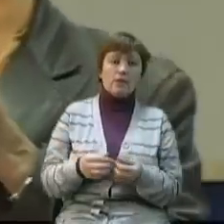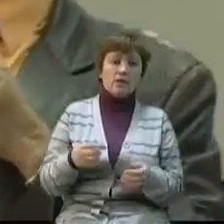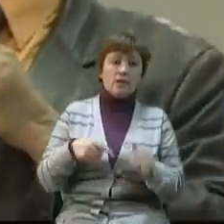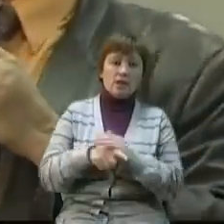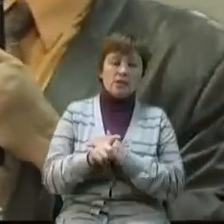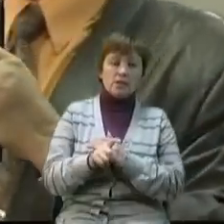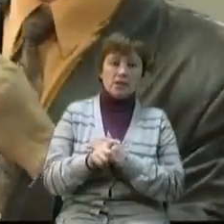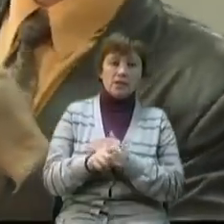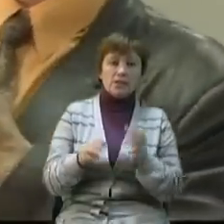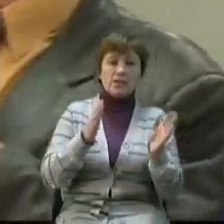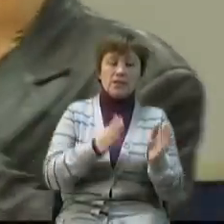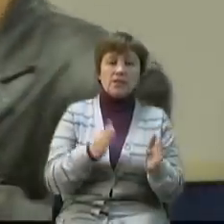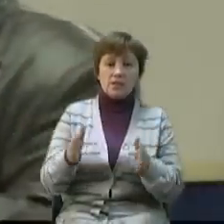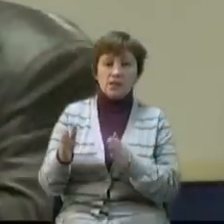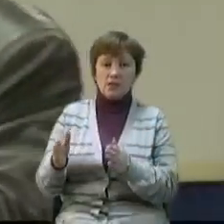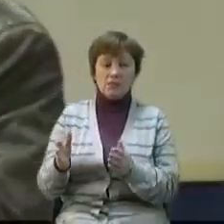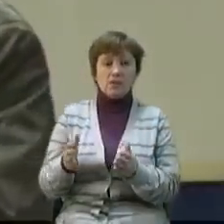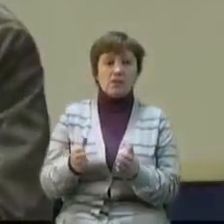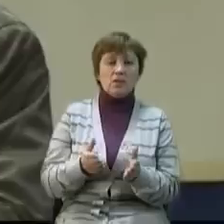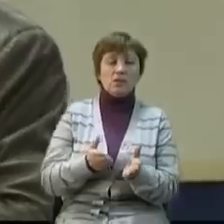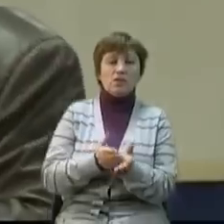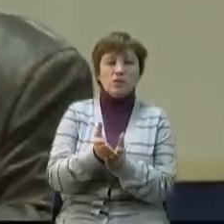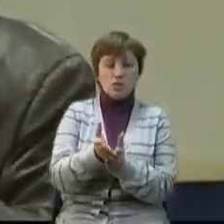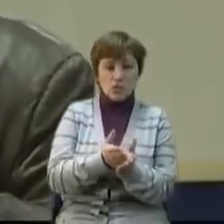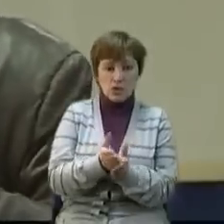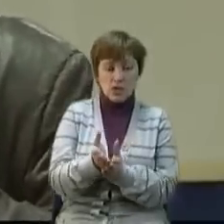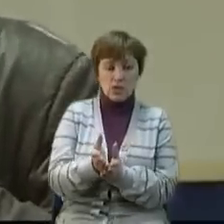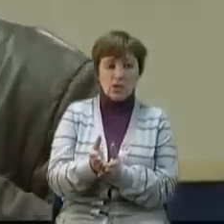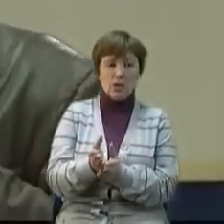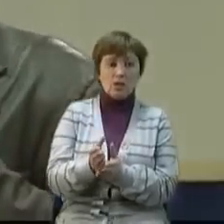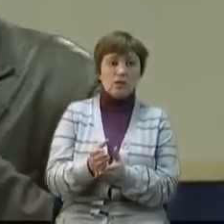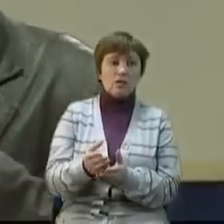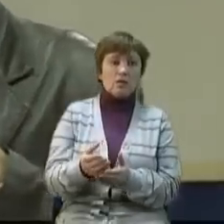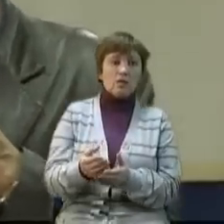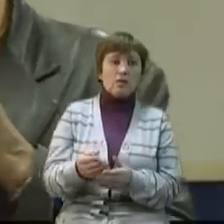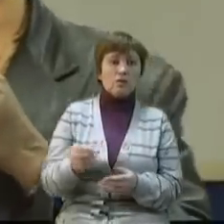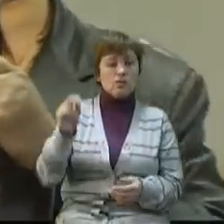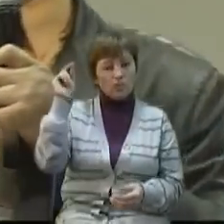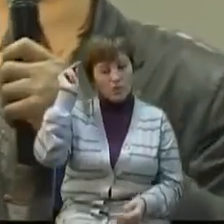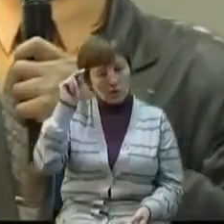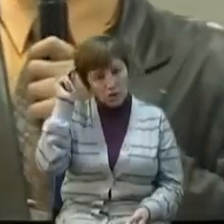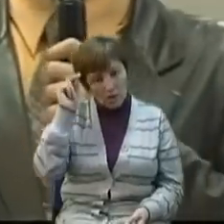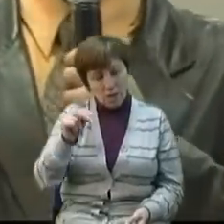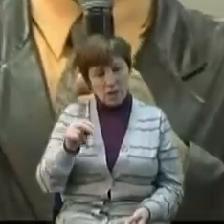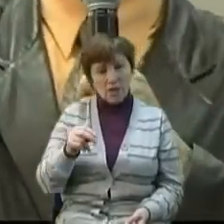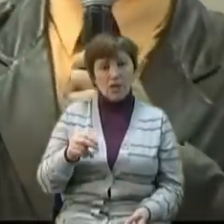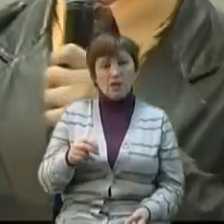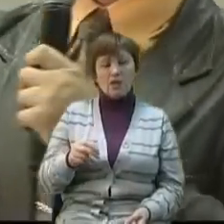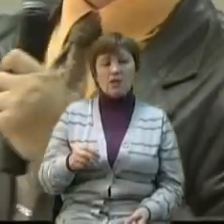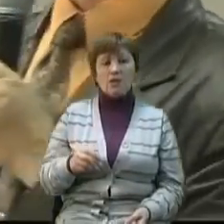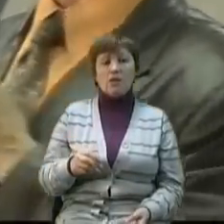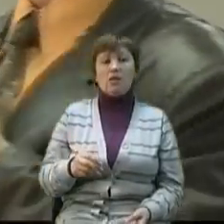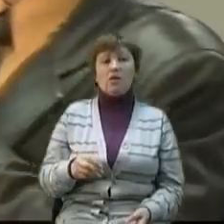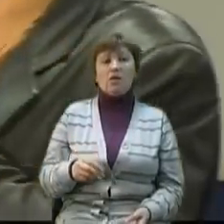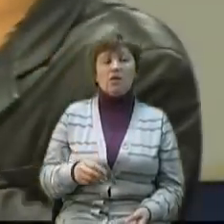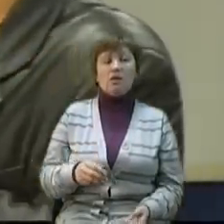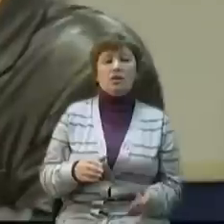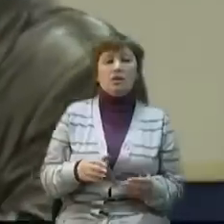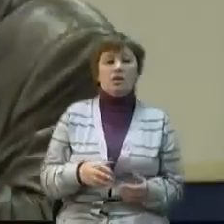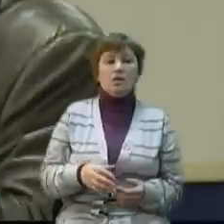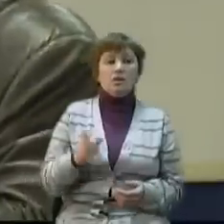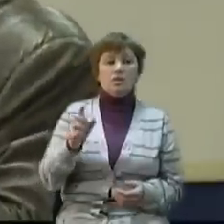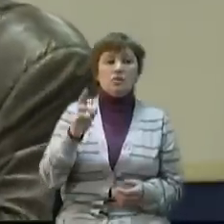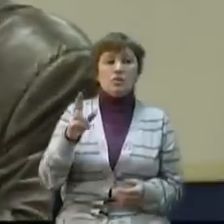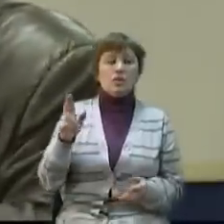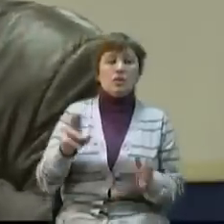началось уже систематическое богословие, начинаются уже преподавать, уже какие-то библейские курсы, уже кого-то на